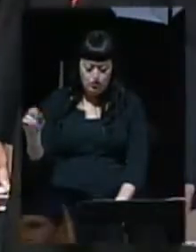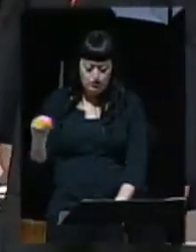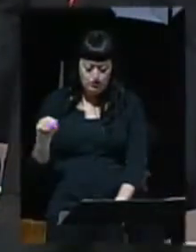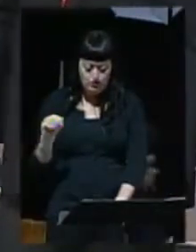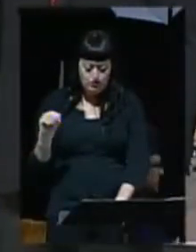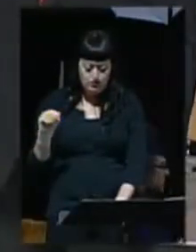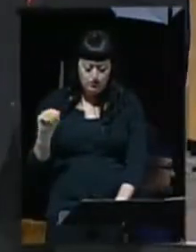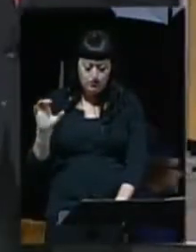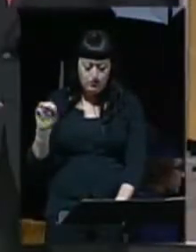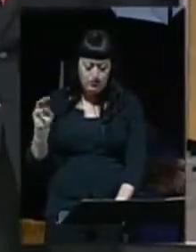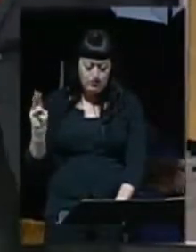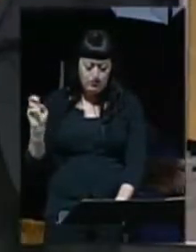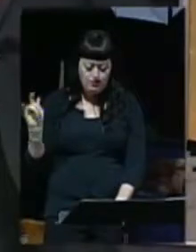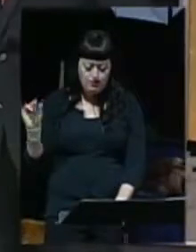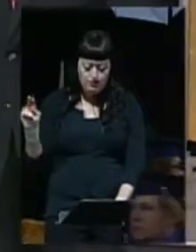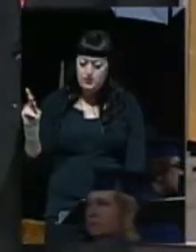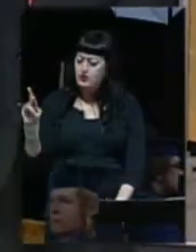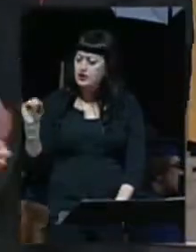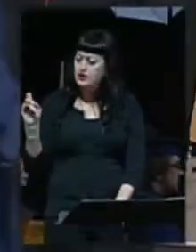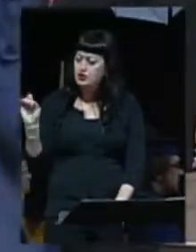Cameron Kaiser.